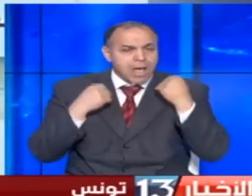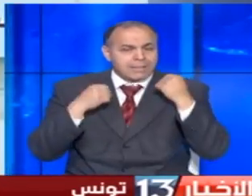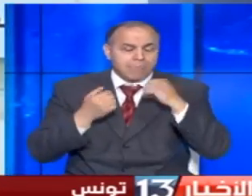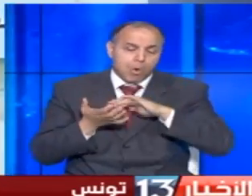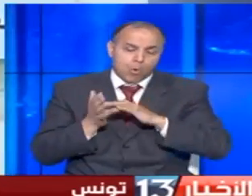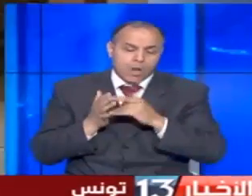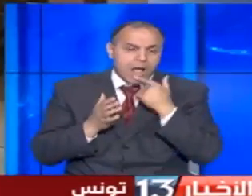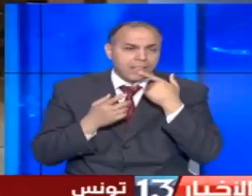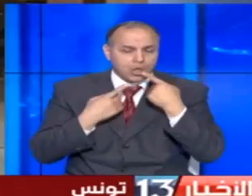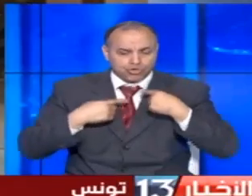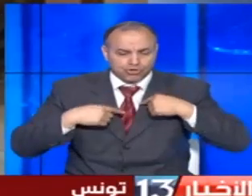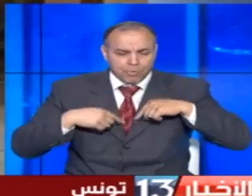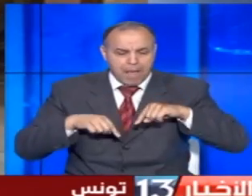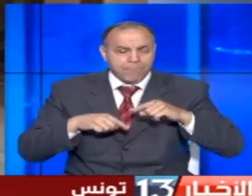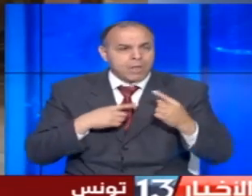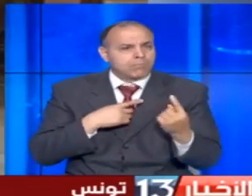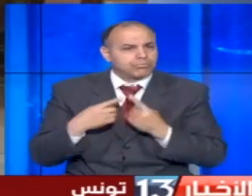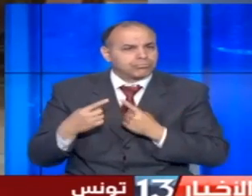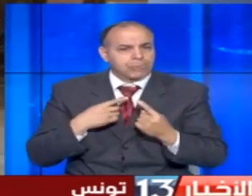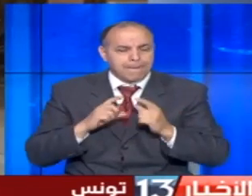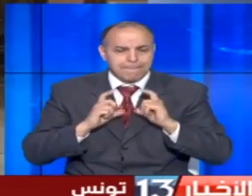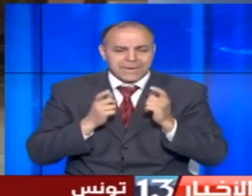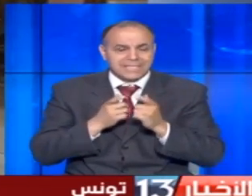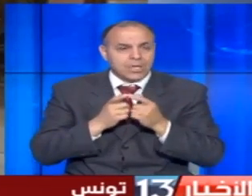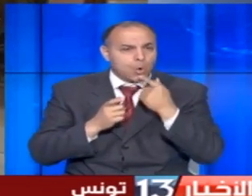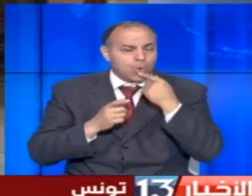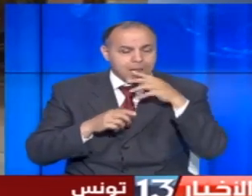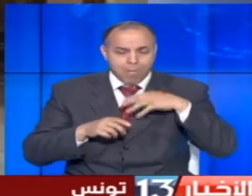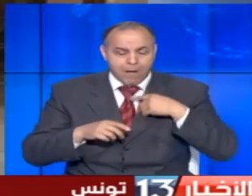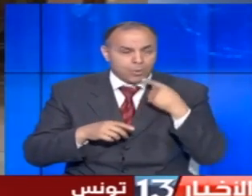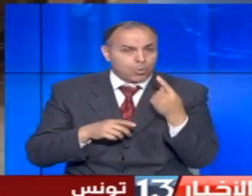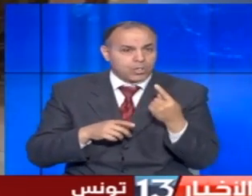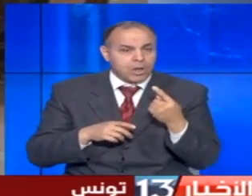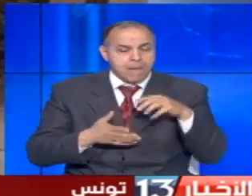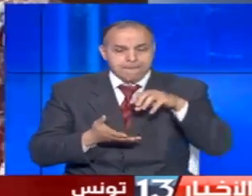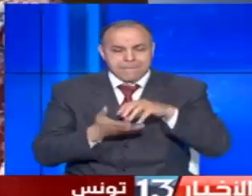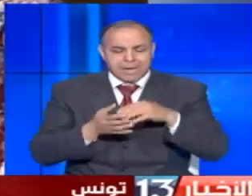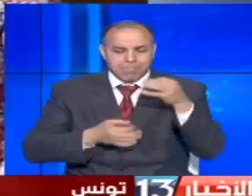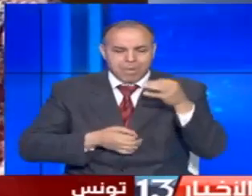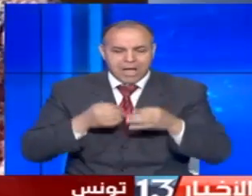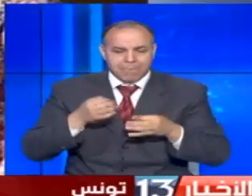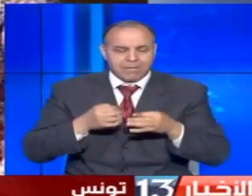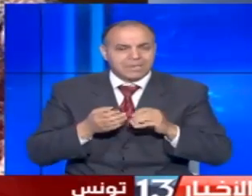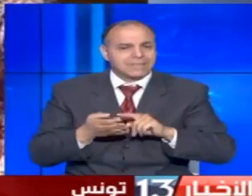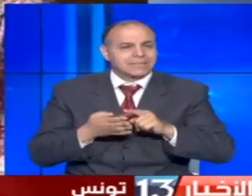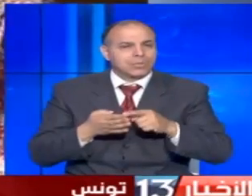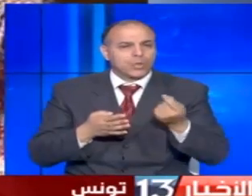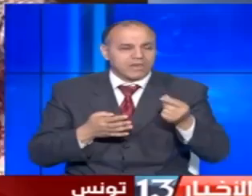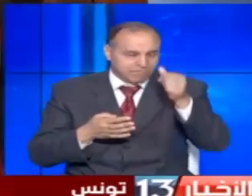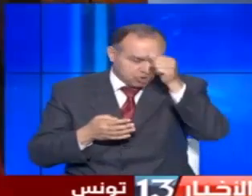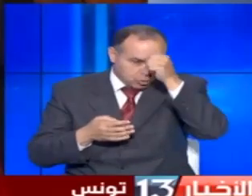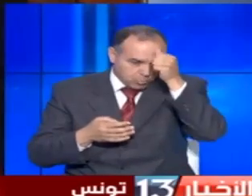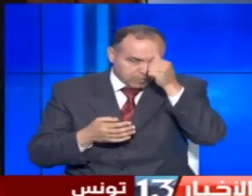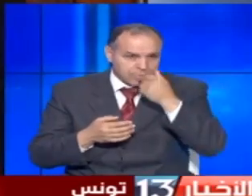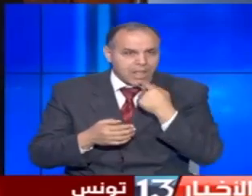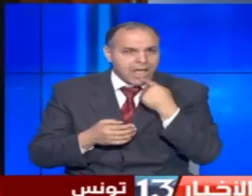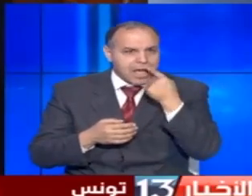اقر بعد اجتماع طارئ لمجلس الهيئه الوطنيه للمحامين بمقر محكمه الاستئناف بجندوبة